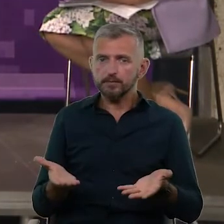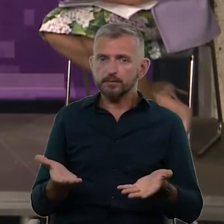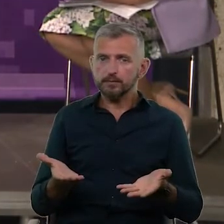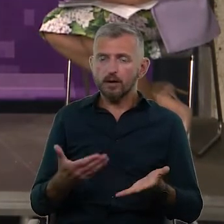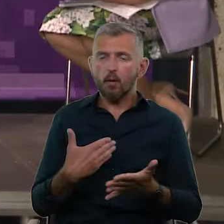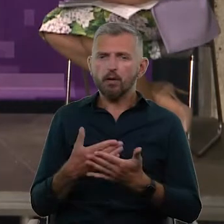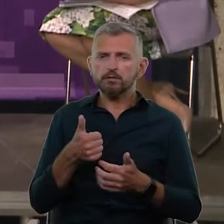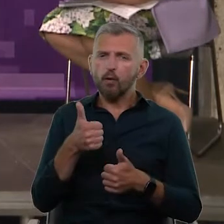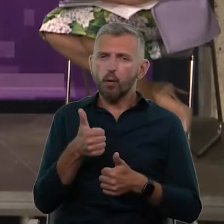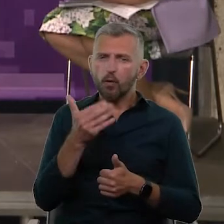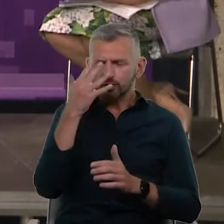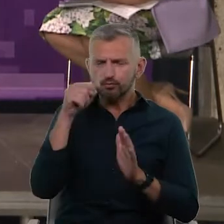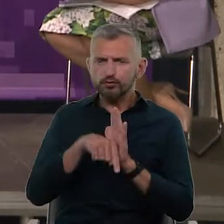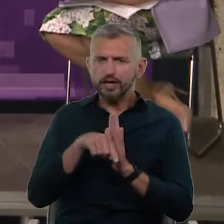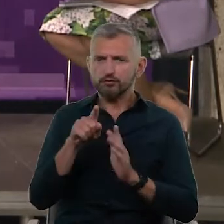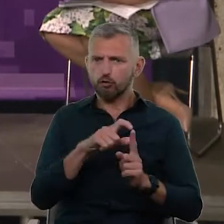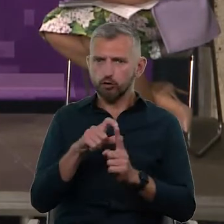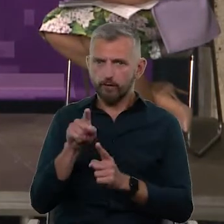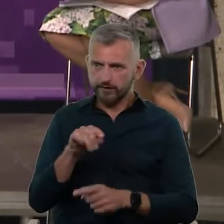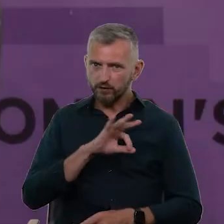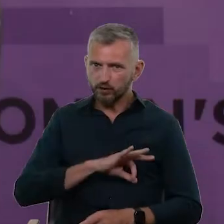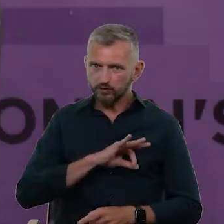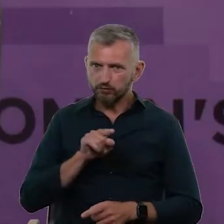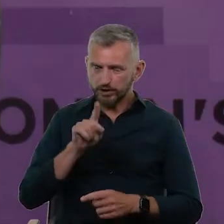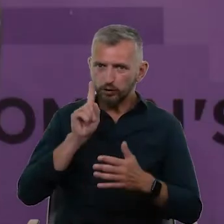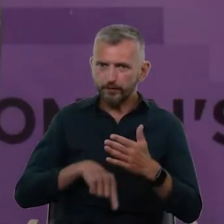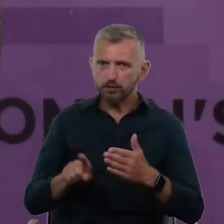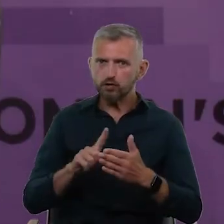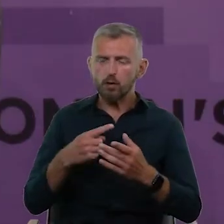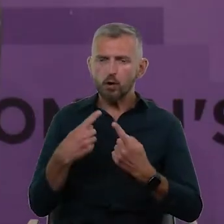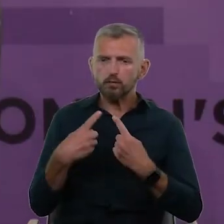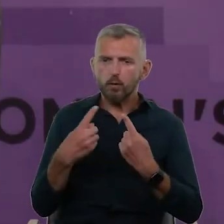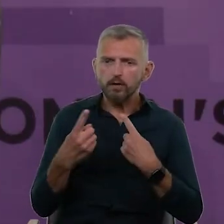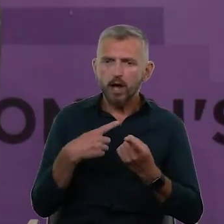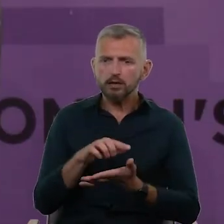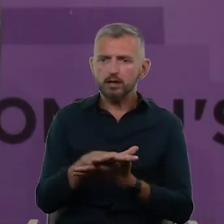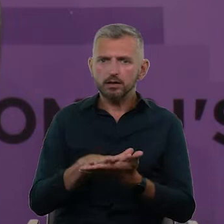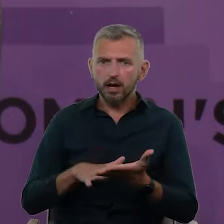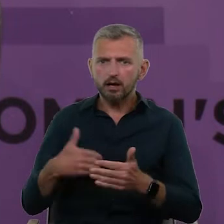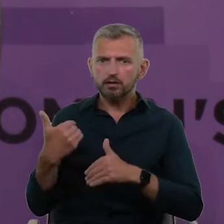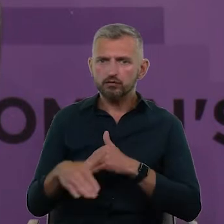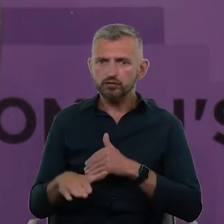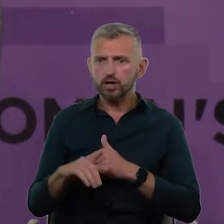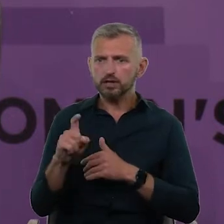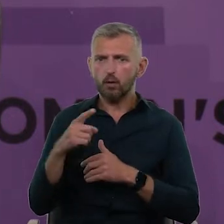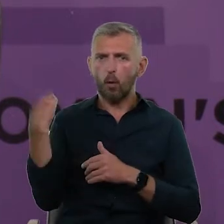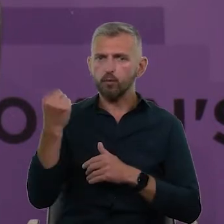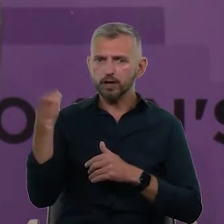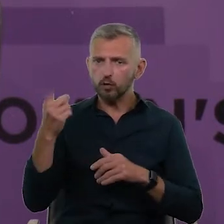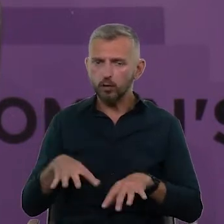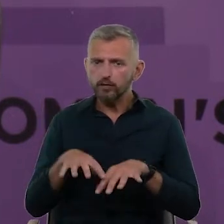в хорошому сенсі цього слова, чи ви використовуєте цю довіру, щоб розмовляти далі вже з обласною